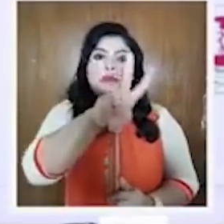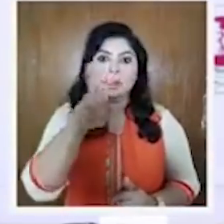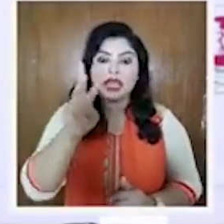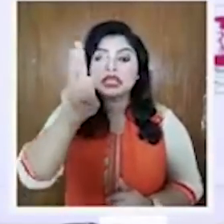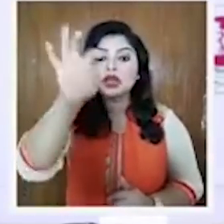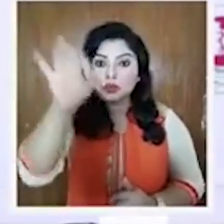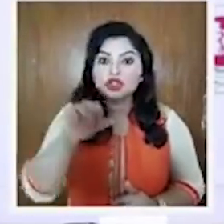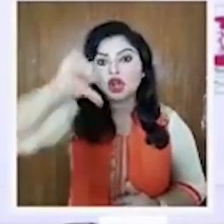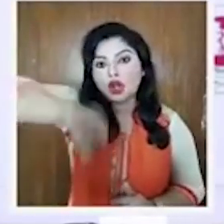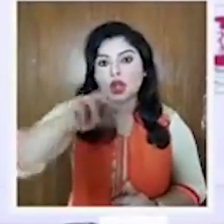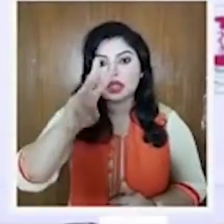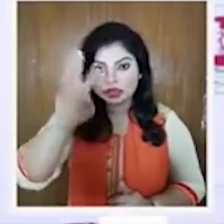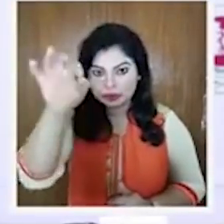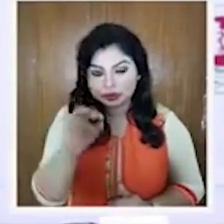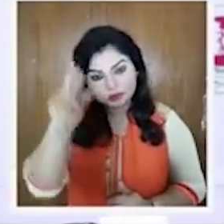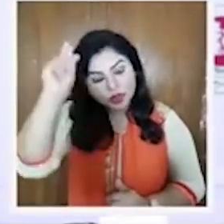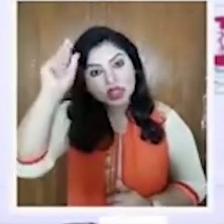5.95%, খুলনা 221 জন,